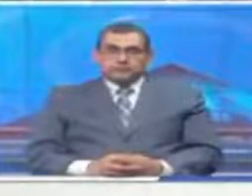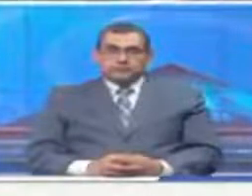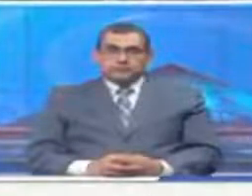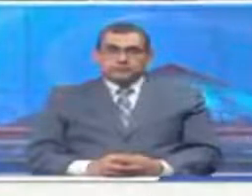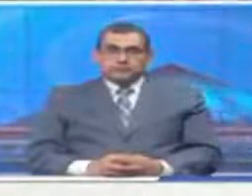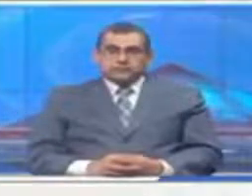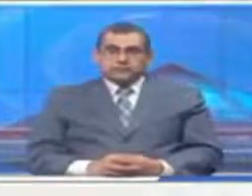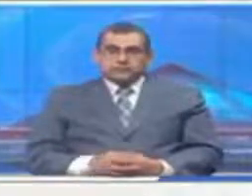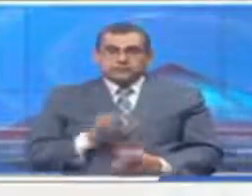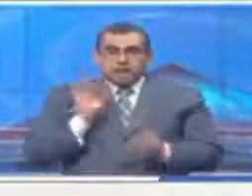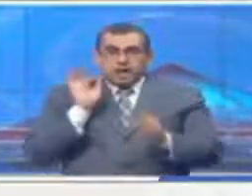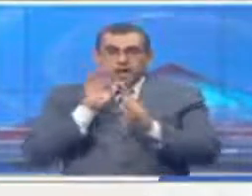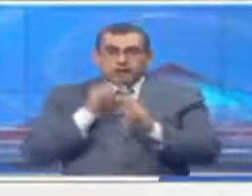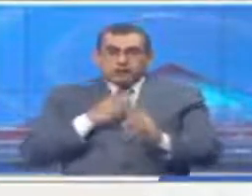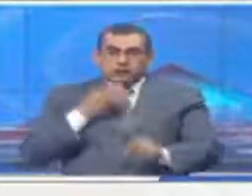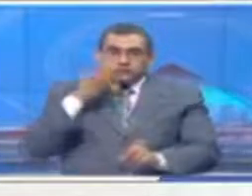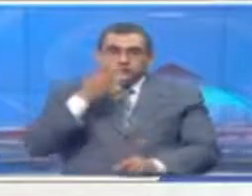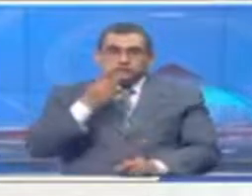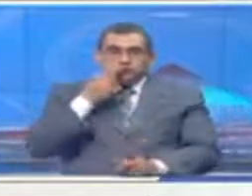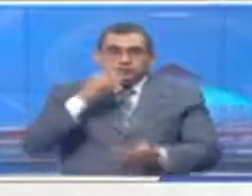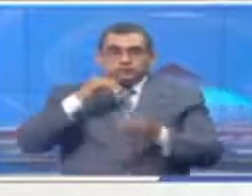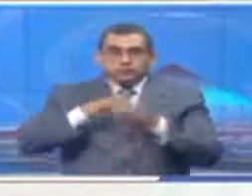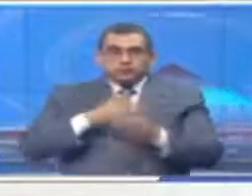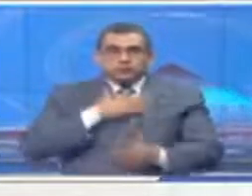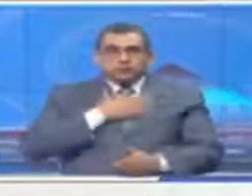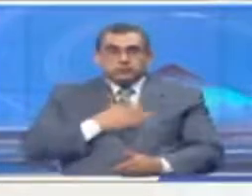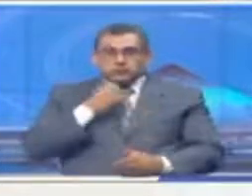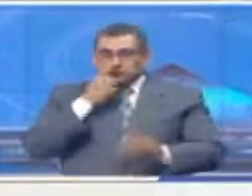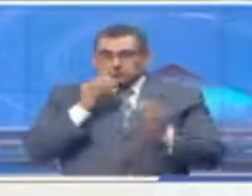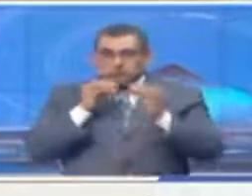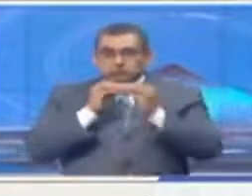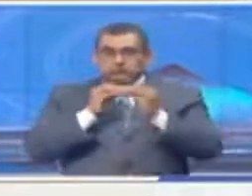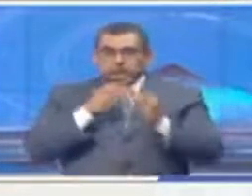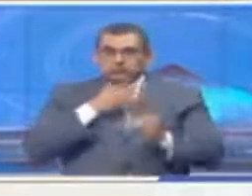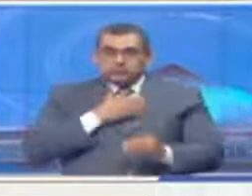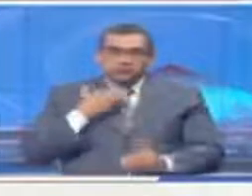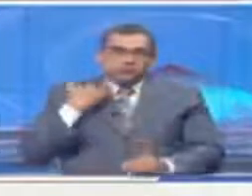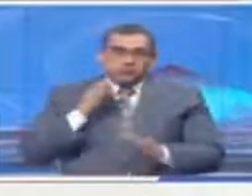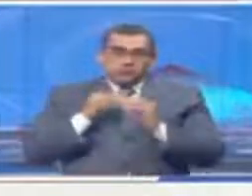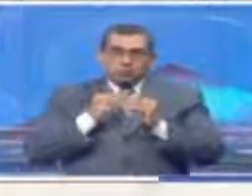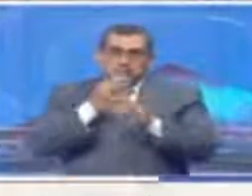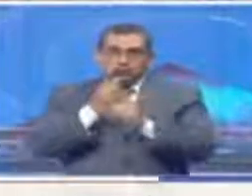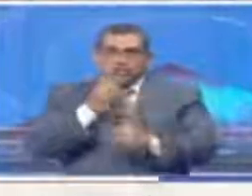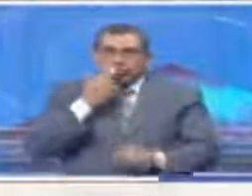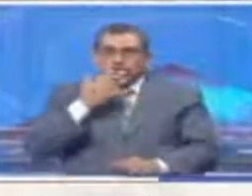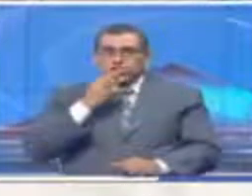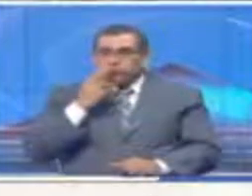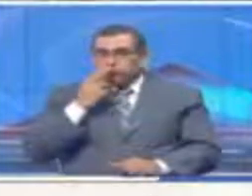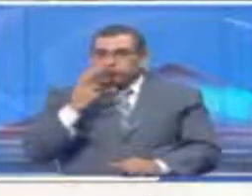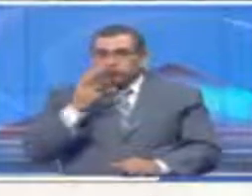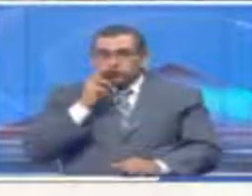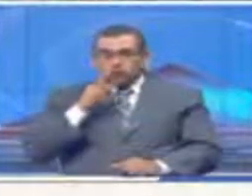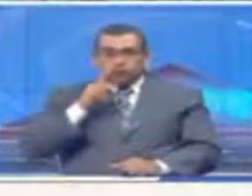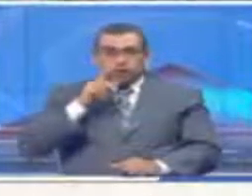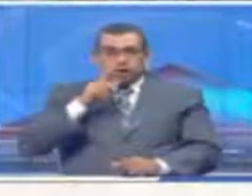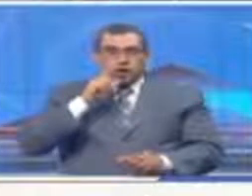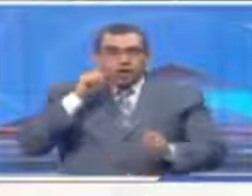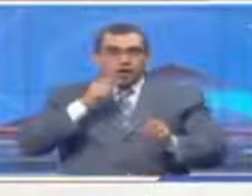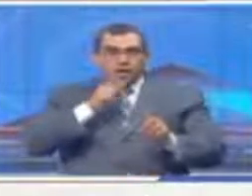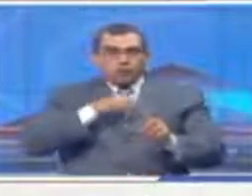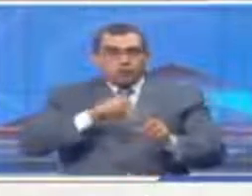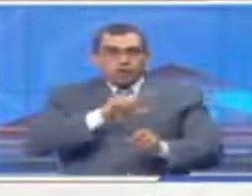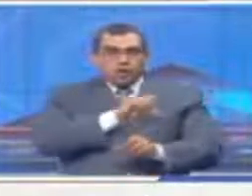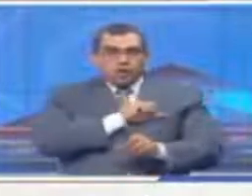الهدف من الزيارة ان احنا بنرسخ قيمة الولاء والانتماء، ان الشباب دول يشوفوا خير أبناد الأرض، تدريبات